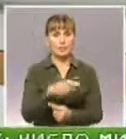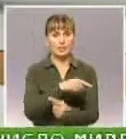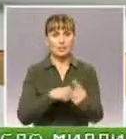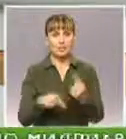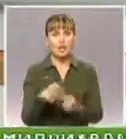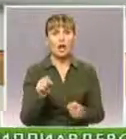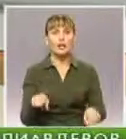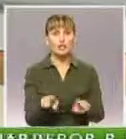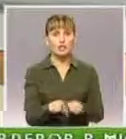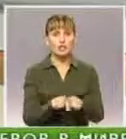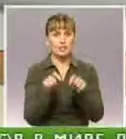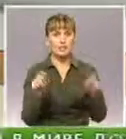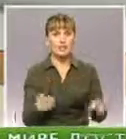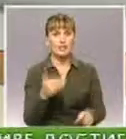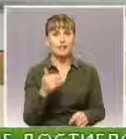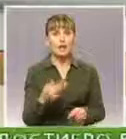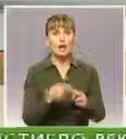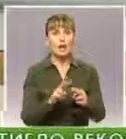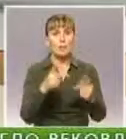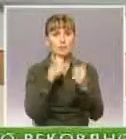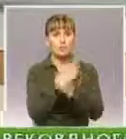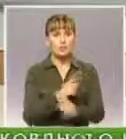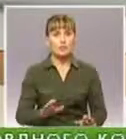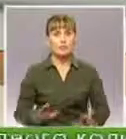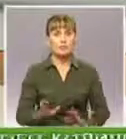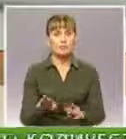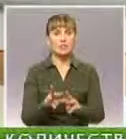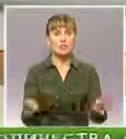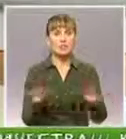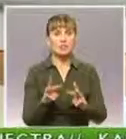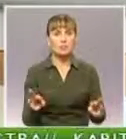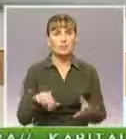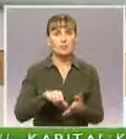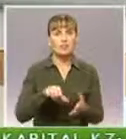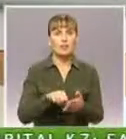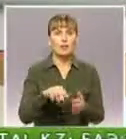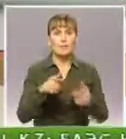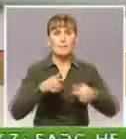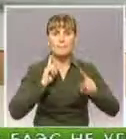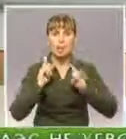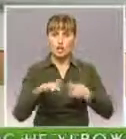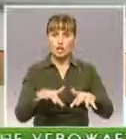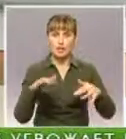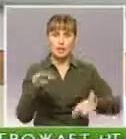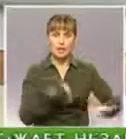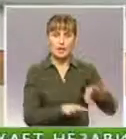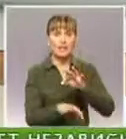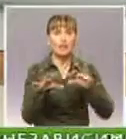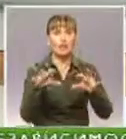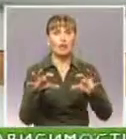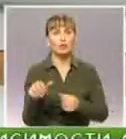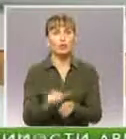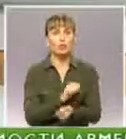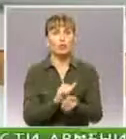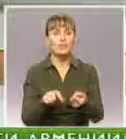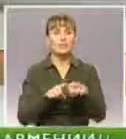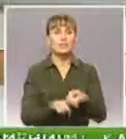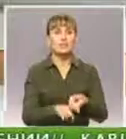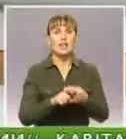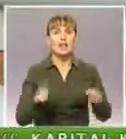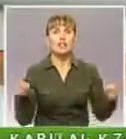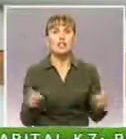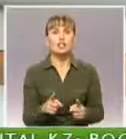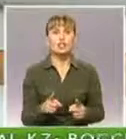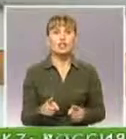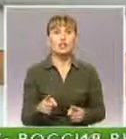малому предпринимательству, а также создавать их. Об этом сообщил вице-министр, представляя в Мажилисе проект закона. Документ касается